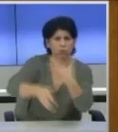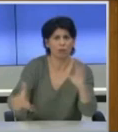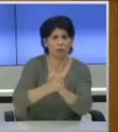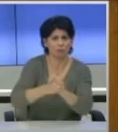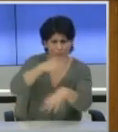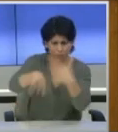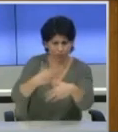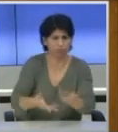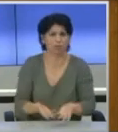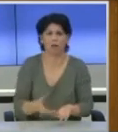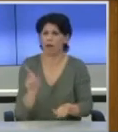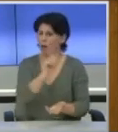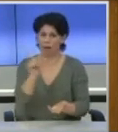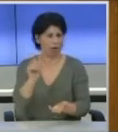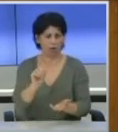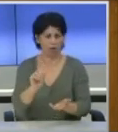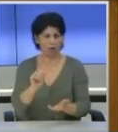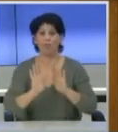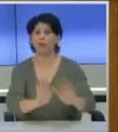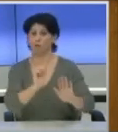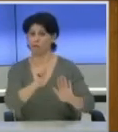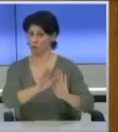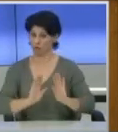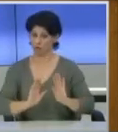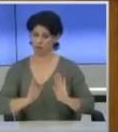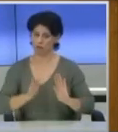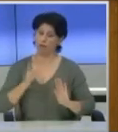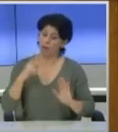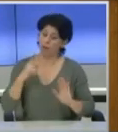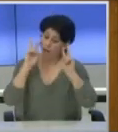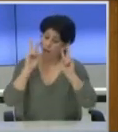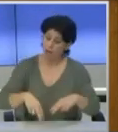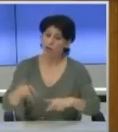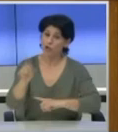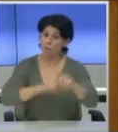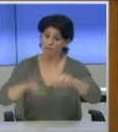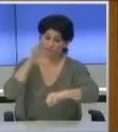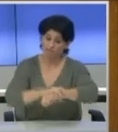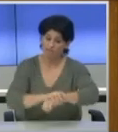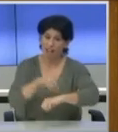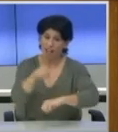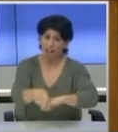κοινωνική συνοχή. Και να γνωρίζουν όλοι οι συνένοχοι σε αυτόν τον